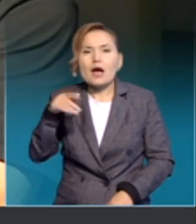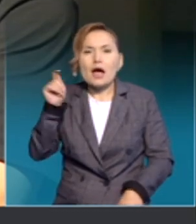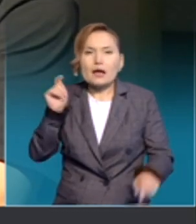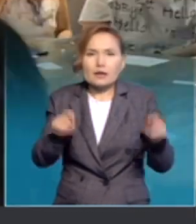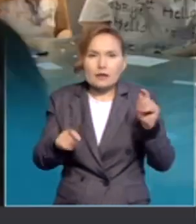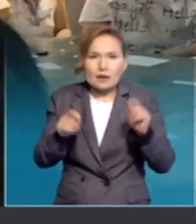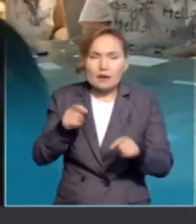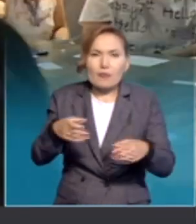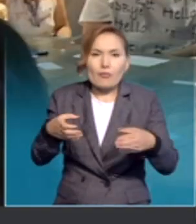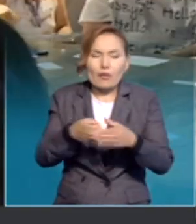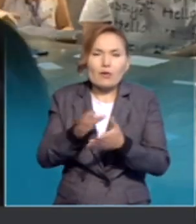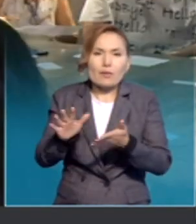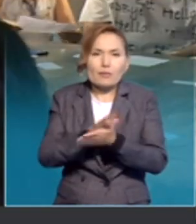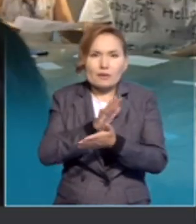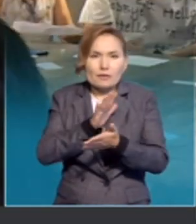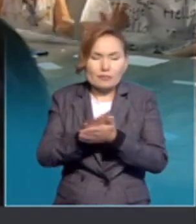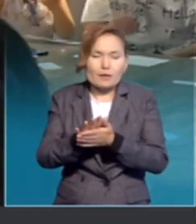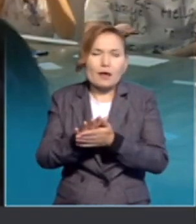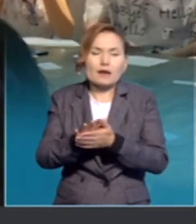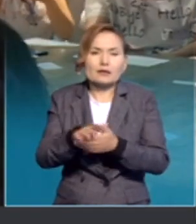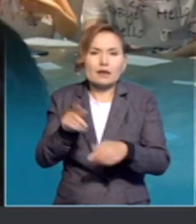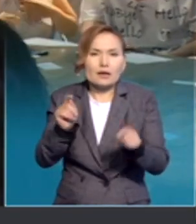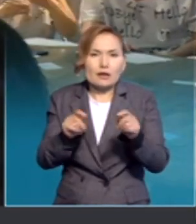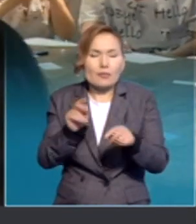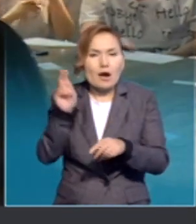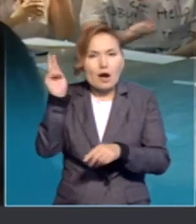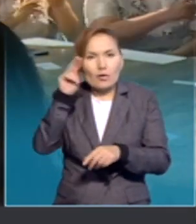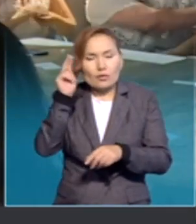жақсы орны, тегін, жақсы және оңай